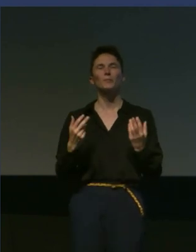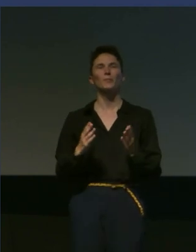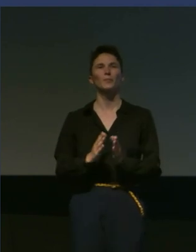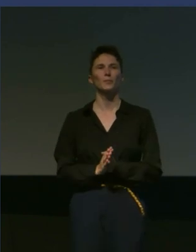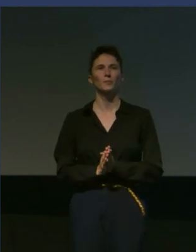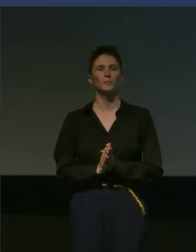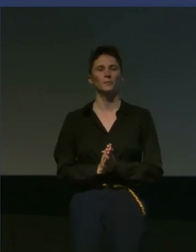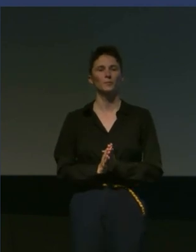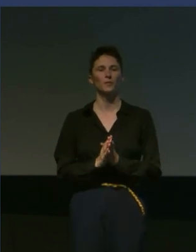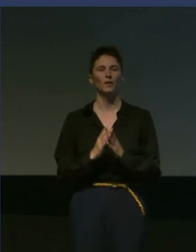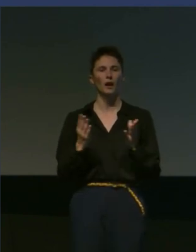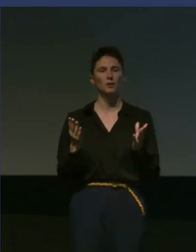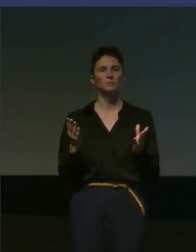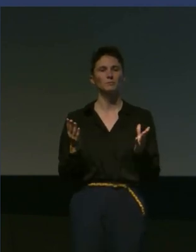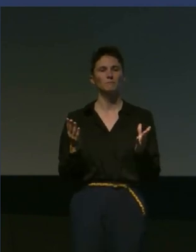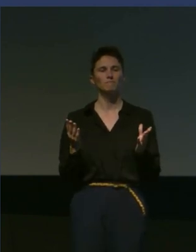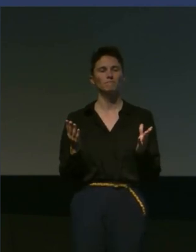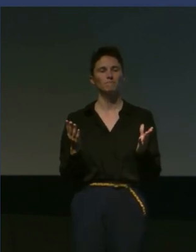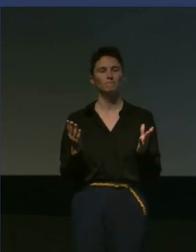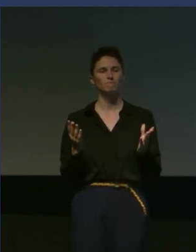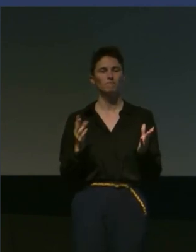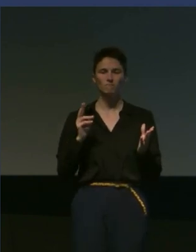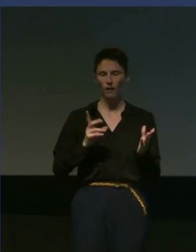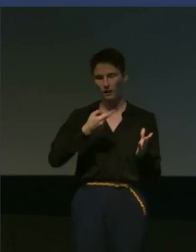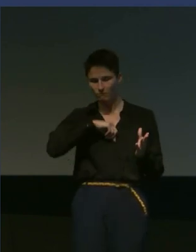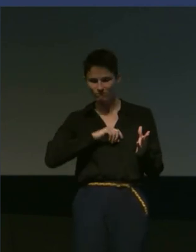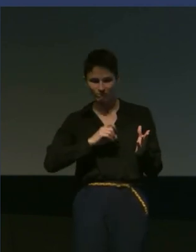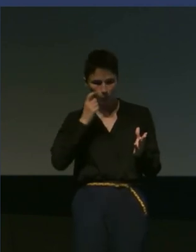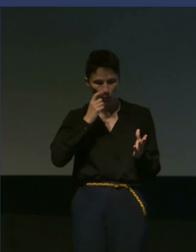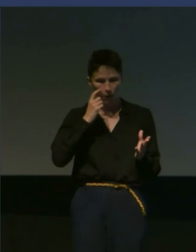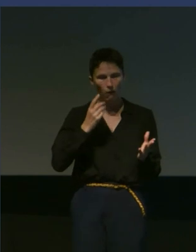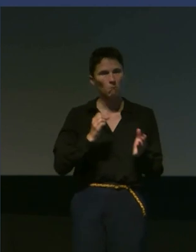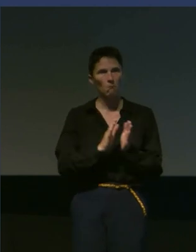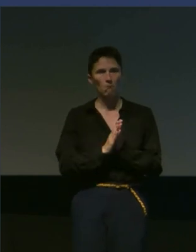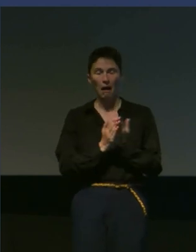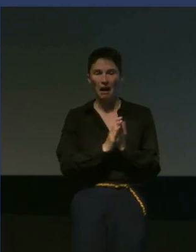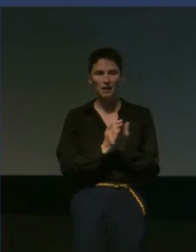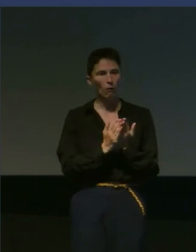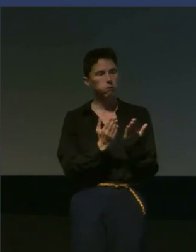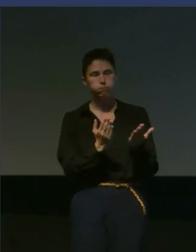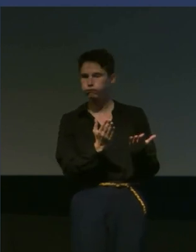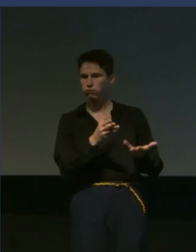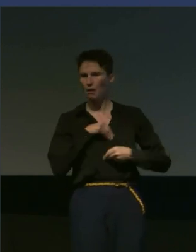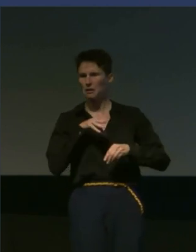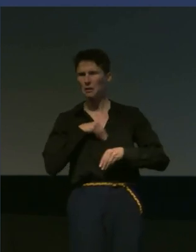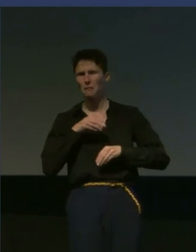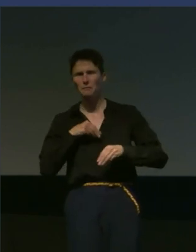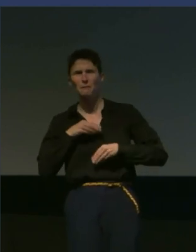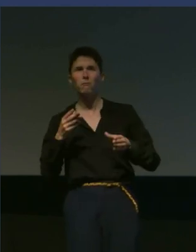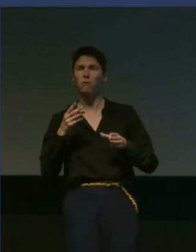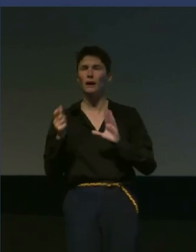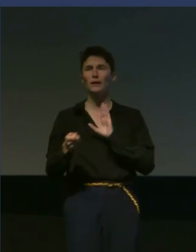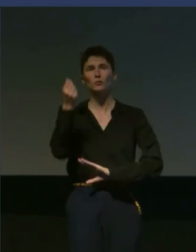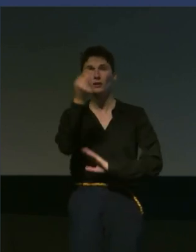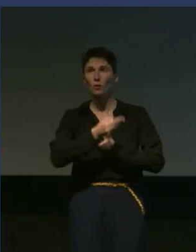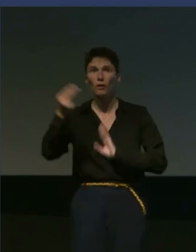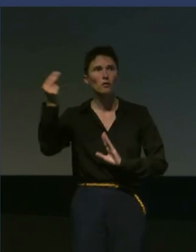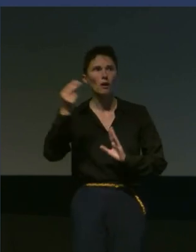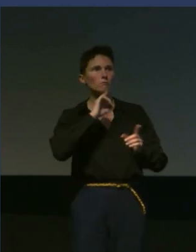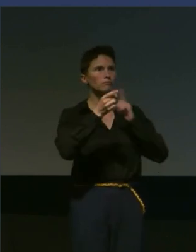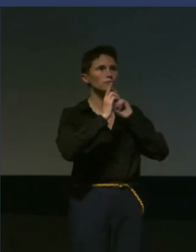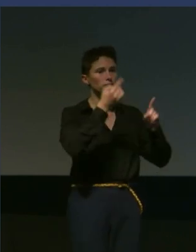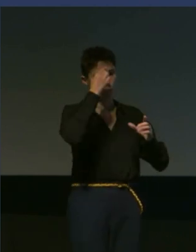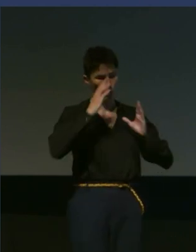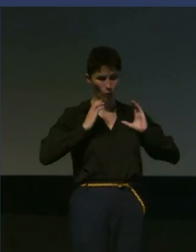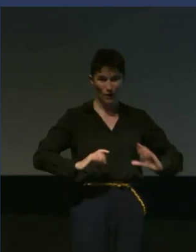Donc, en fait, finalement, on se rend compte que le livre a eu un très bon accueil. L'éducation nationale, on a commandé pour tous les collèges et